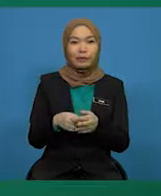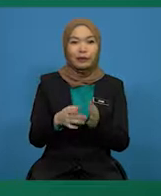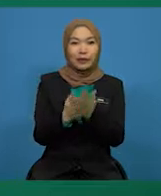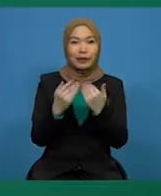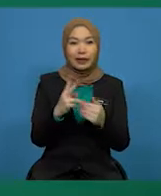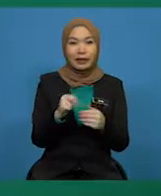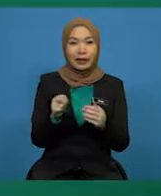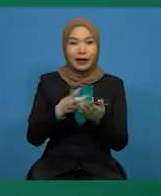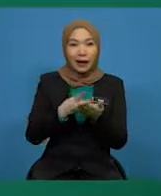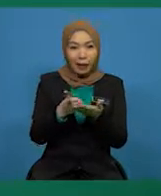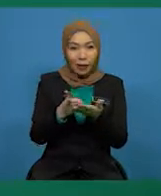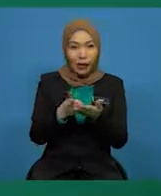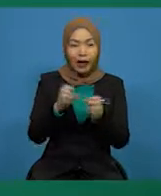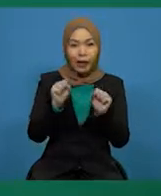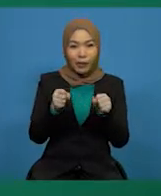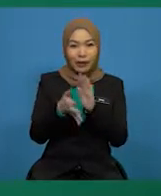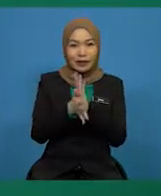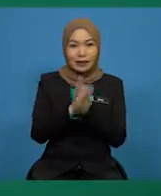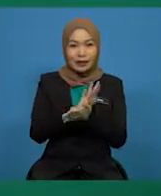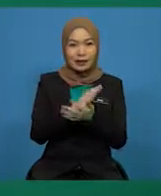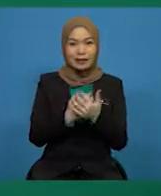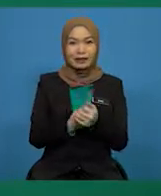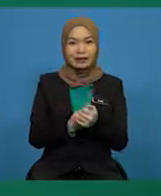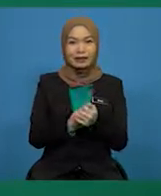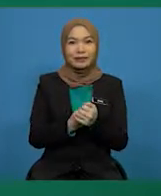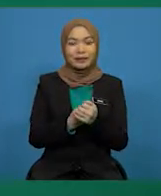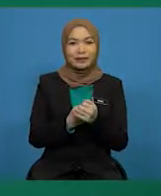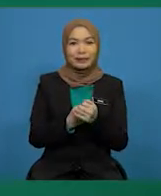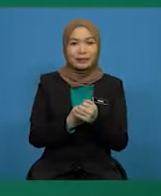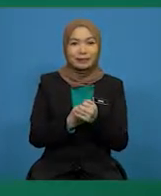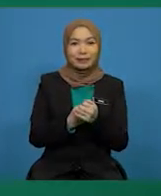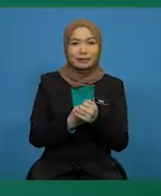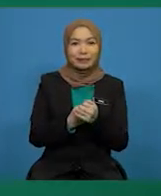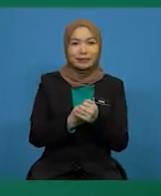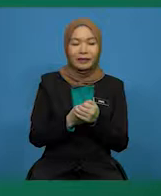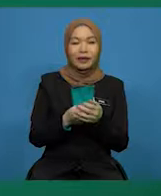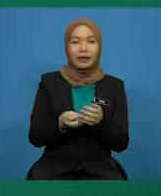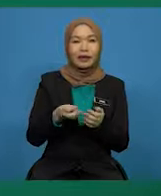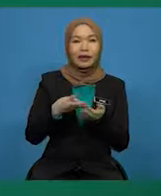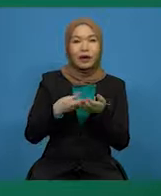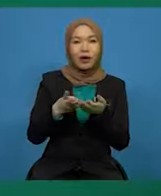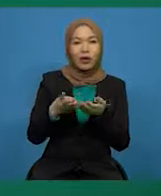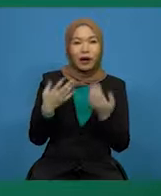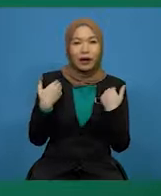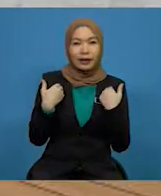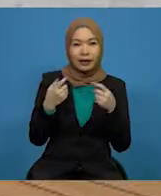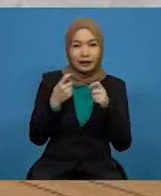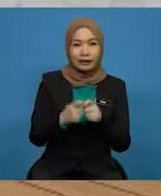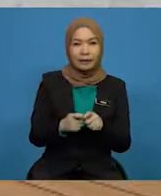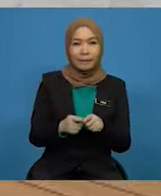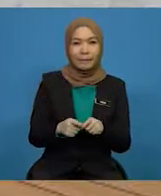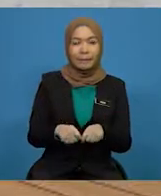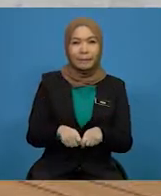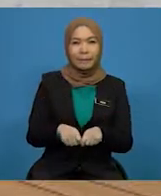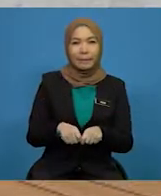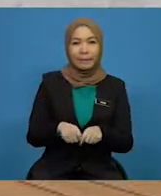penawaran wang adalah tetap pada suatu masa dan tidak dipengaruhi oleh kadar bunga mahupun pendapatan.